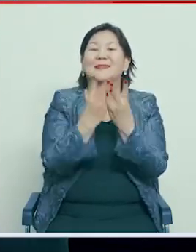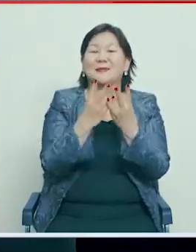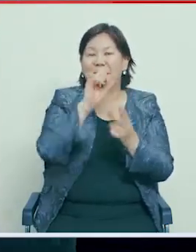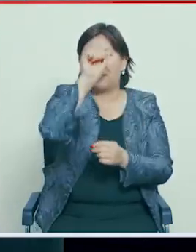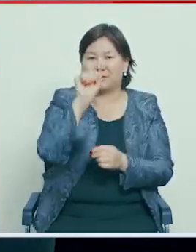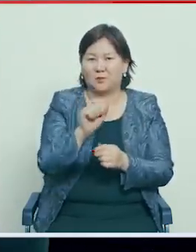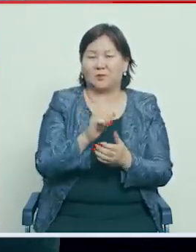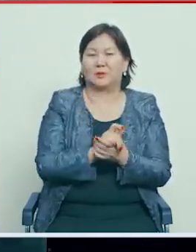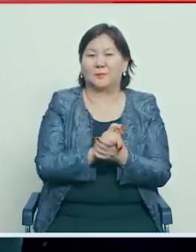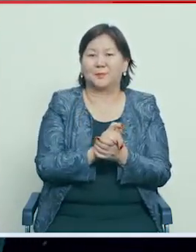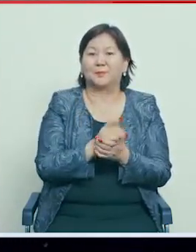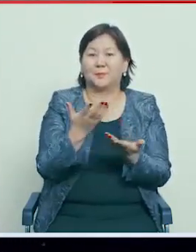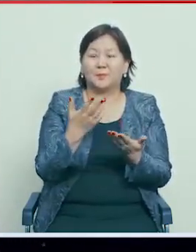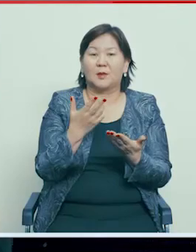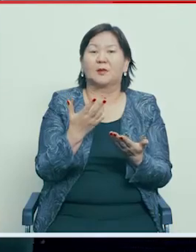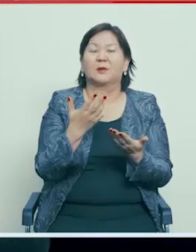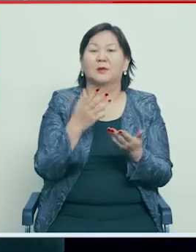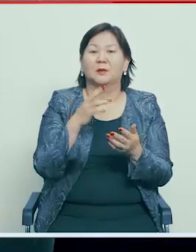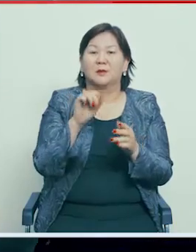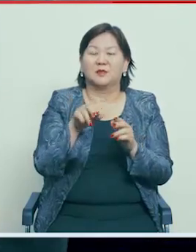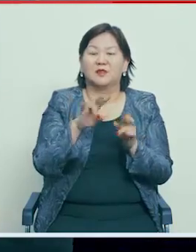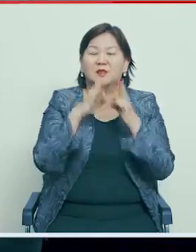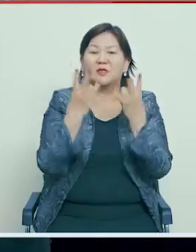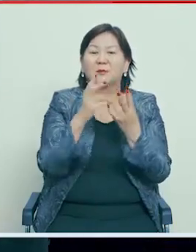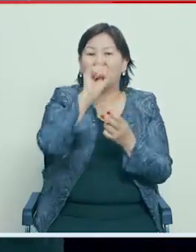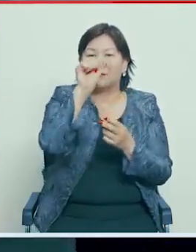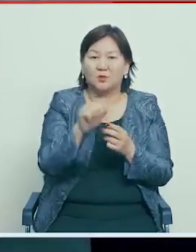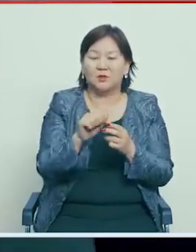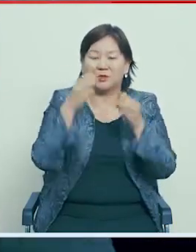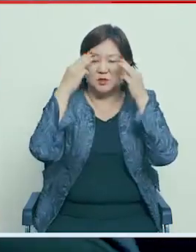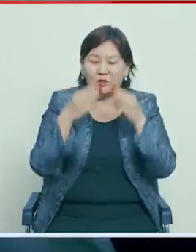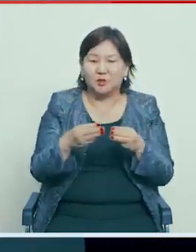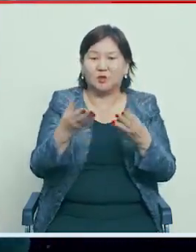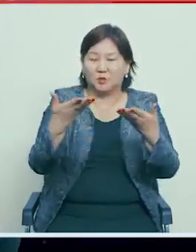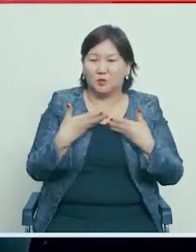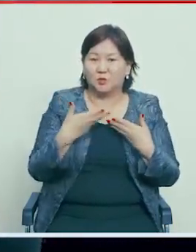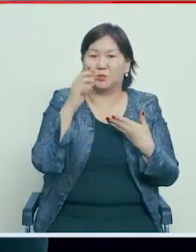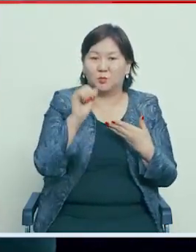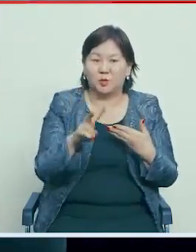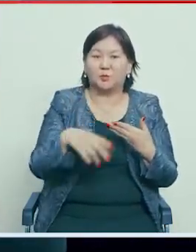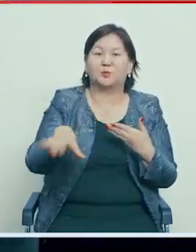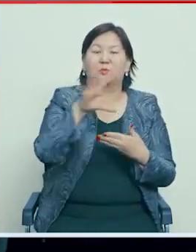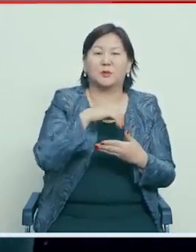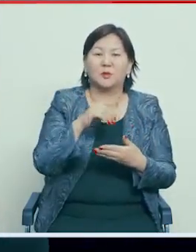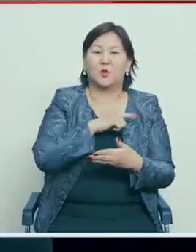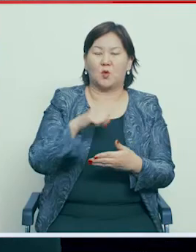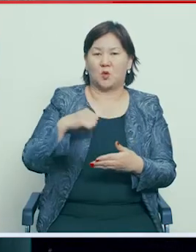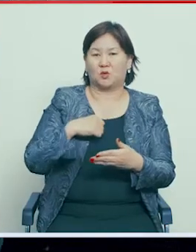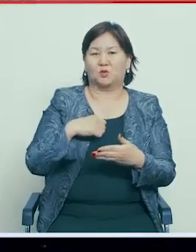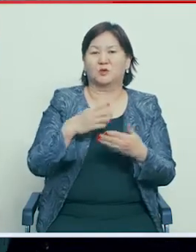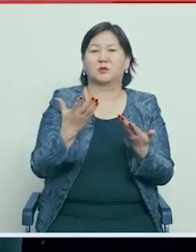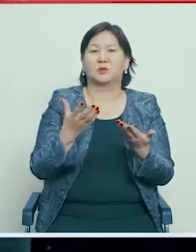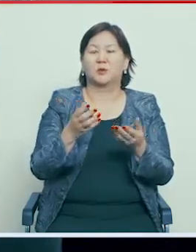асуудал байхгүй одоо нөгөө саад бэрхшээлийг арилгана л гэдэг чинь. Тэгэл энэ асуудлыг ингээд шийдээд өгчих юм бол бид бүхэн өөрсдийн